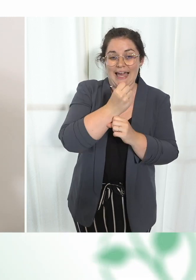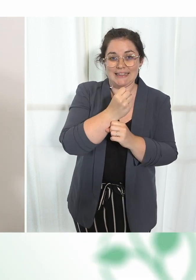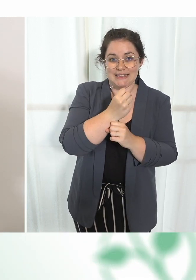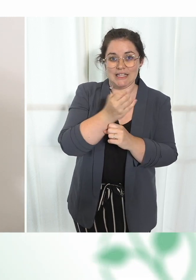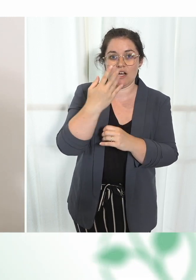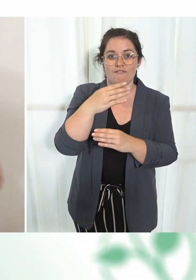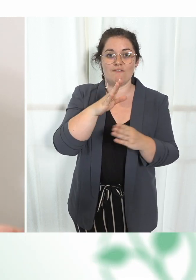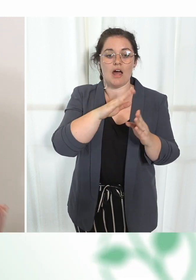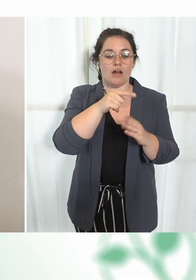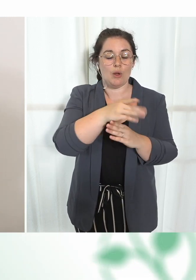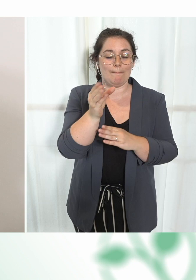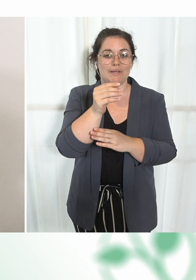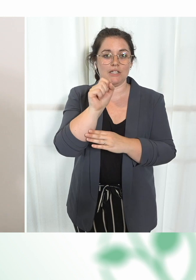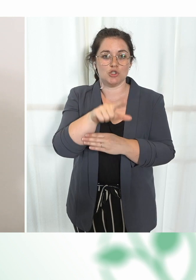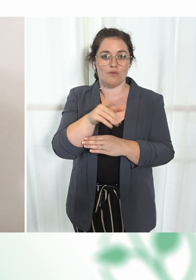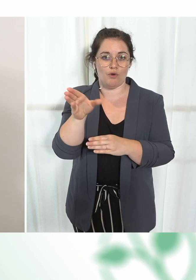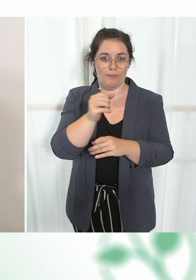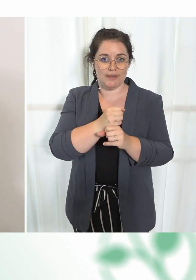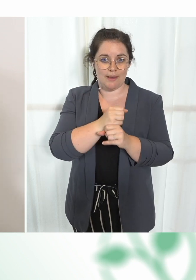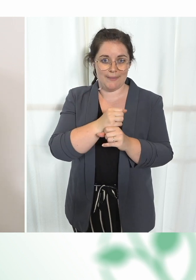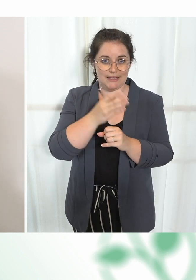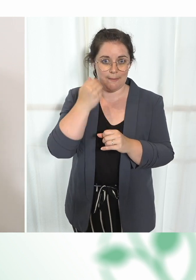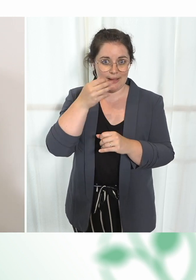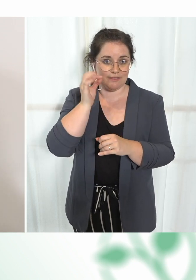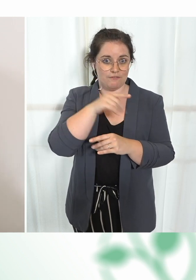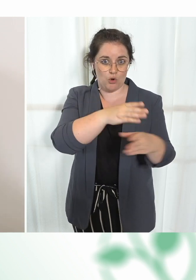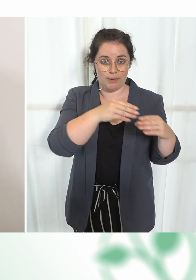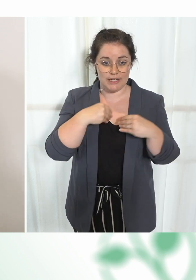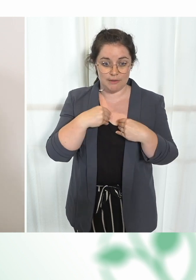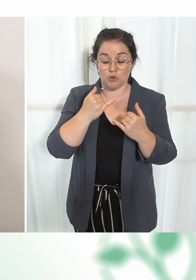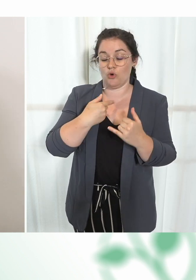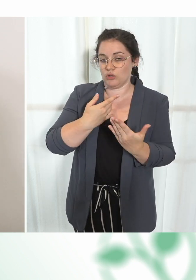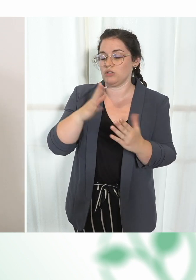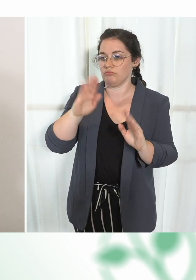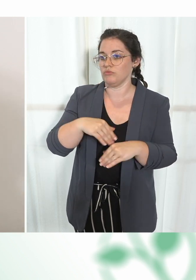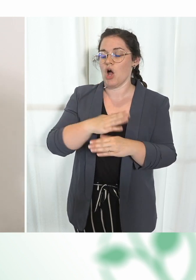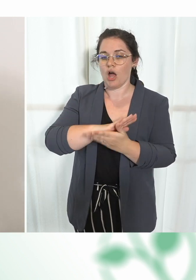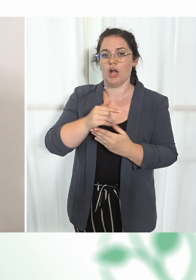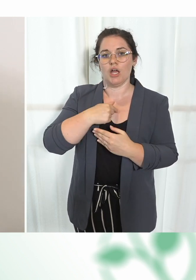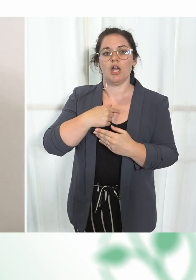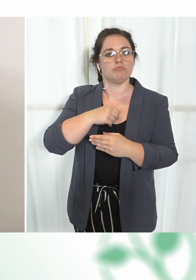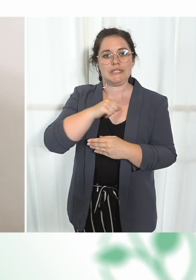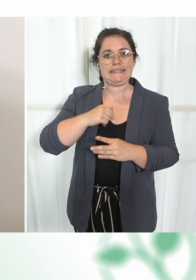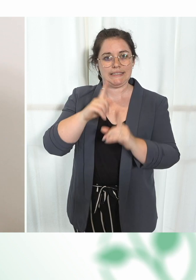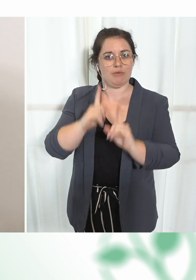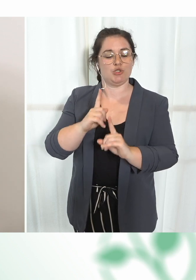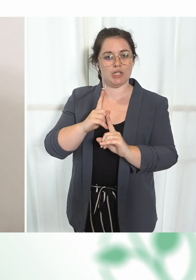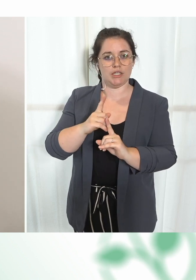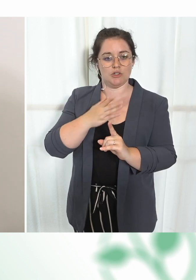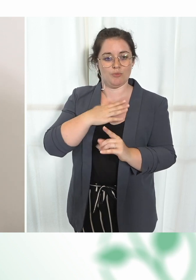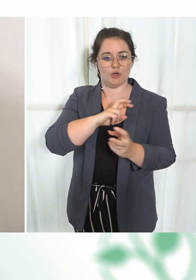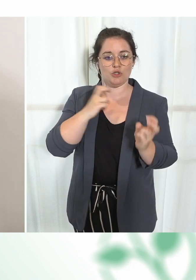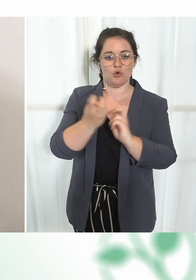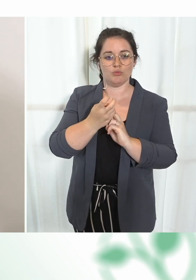Mitarbeitern übernommen, war dort selbst Verkaufsleitung und habe beschlossen, ich werde selbstständig. Ganz unverhofft, aber mit dem Mut, den man dann bei